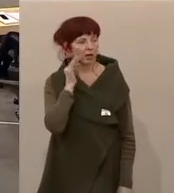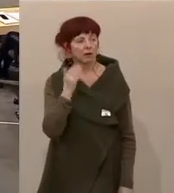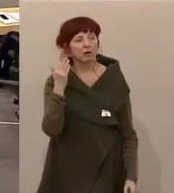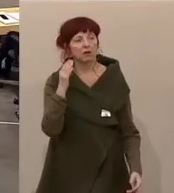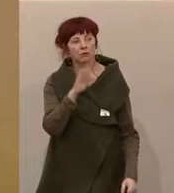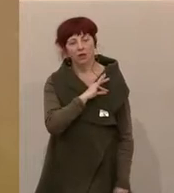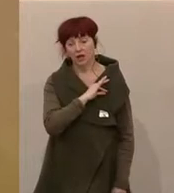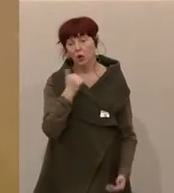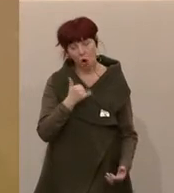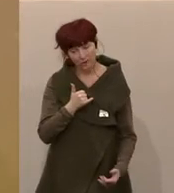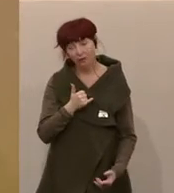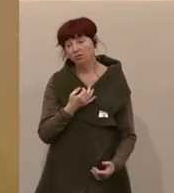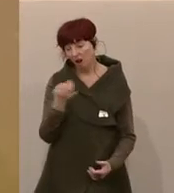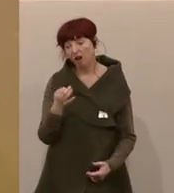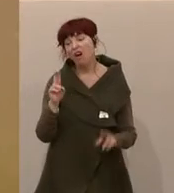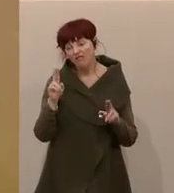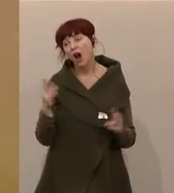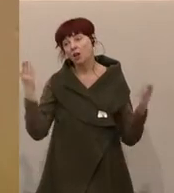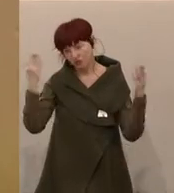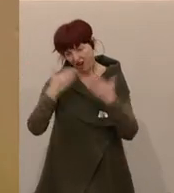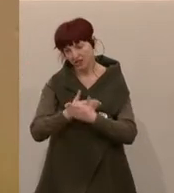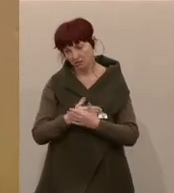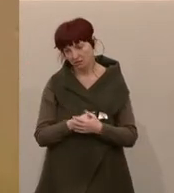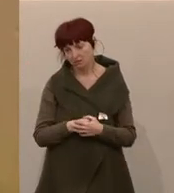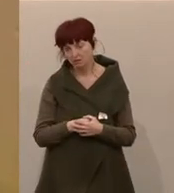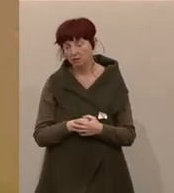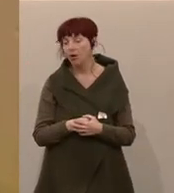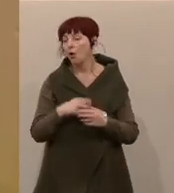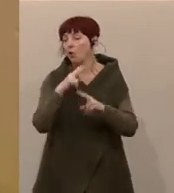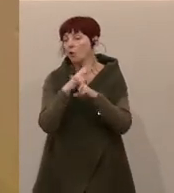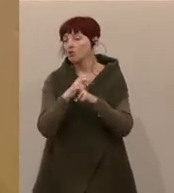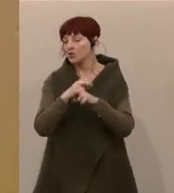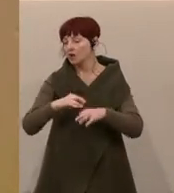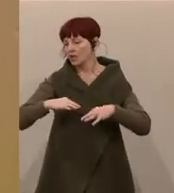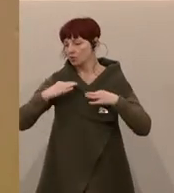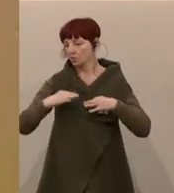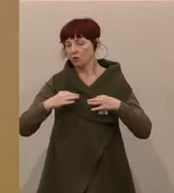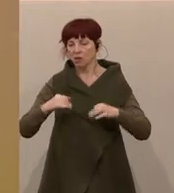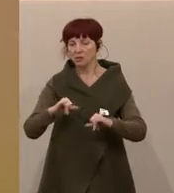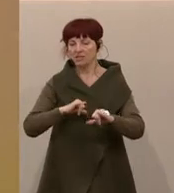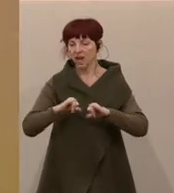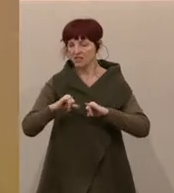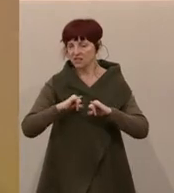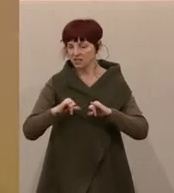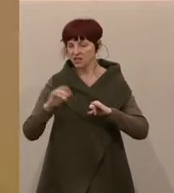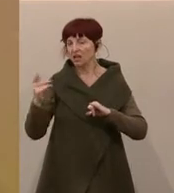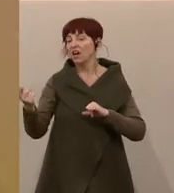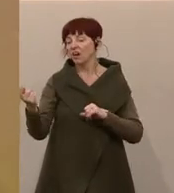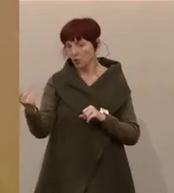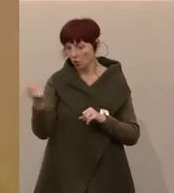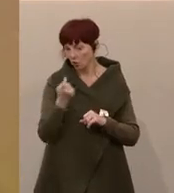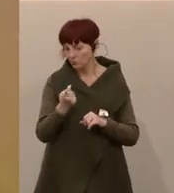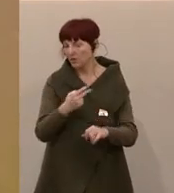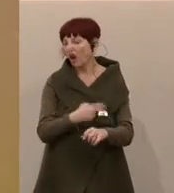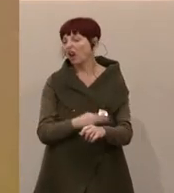Tag. Und die österreichische Gesundheitskasse wird in Wirklichkeit die Krankenkasse der